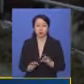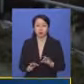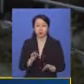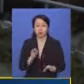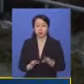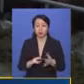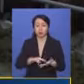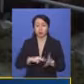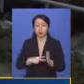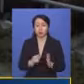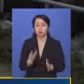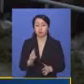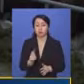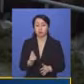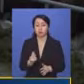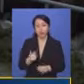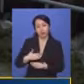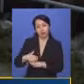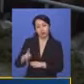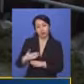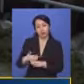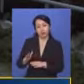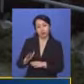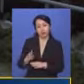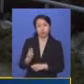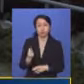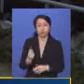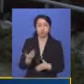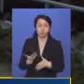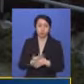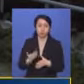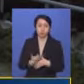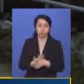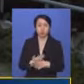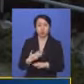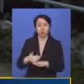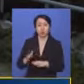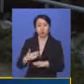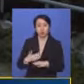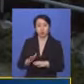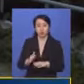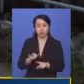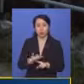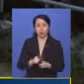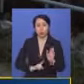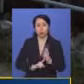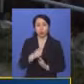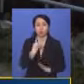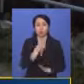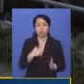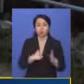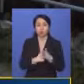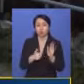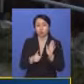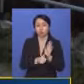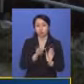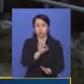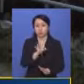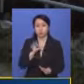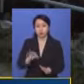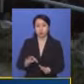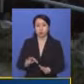механизмы в виде кредитования, субсидий и так далее. Кредиты от 4 до 6%, там, в зависимости от